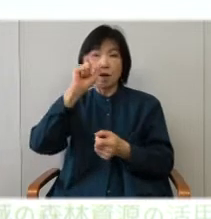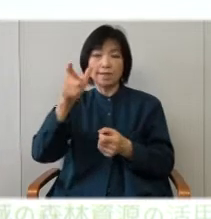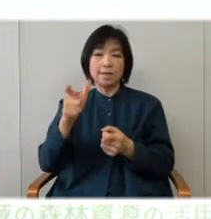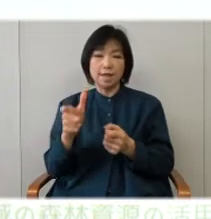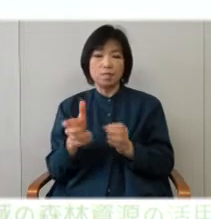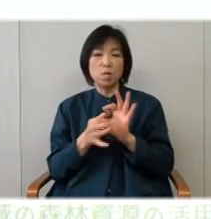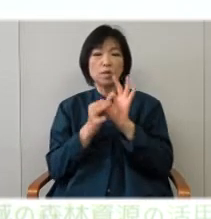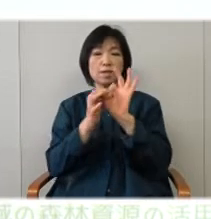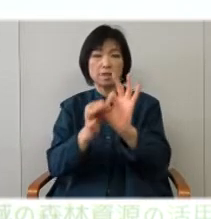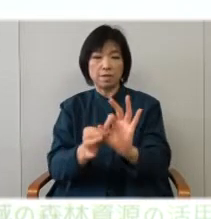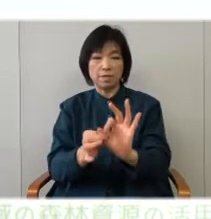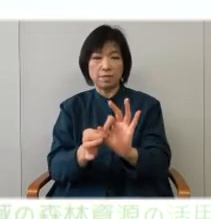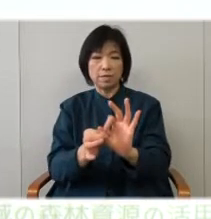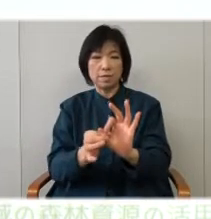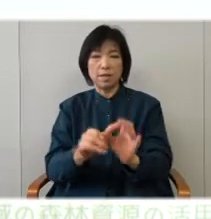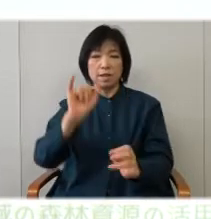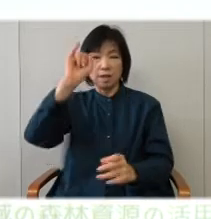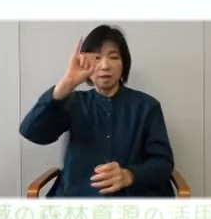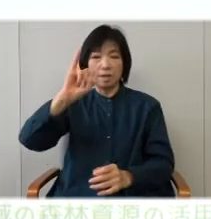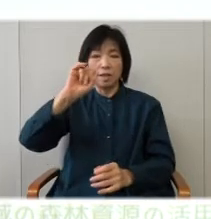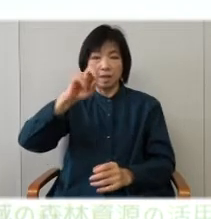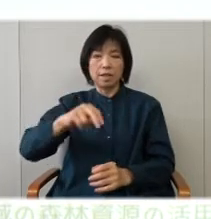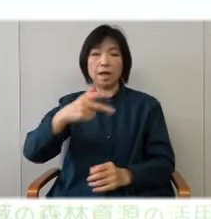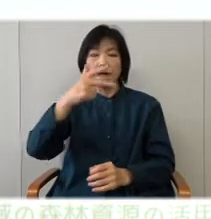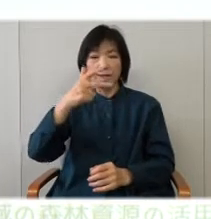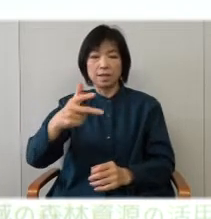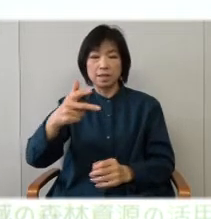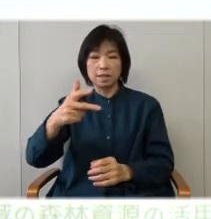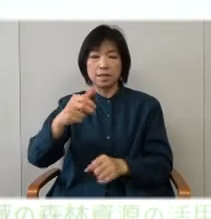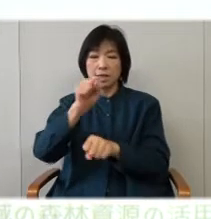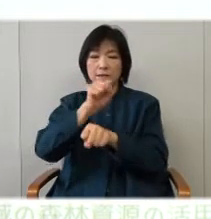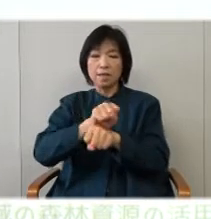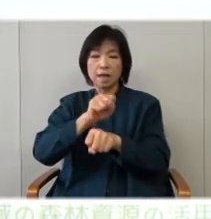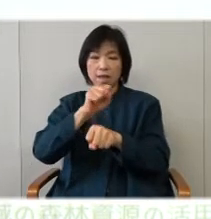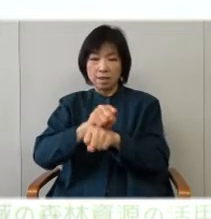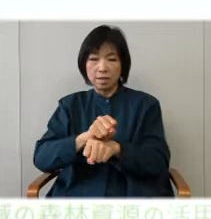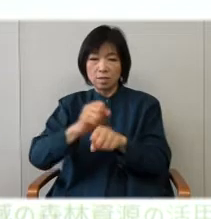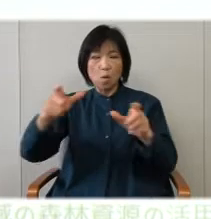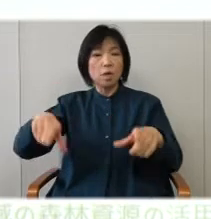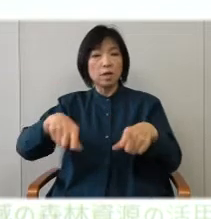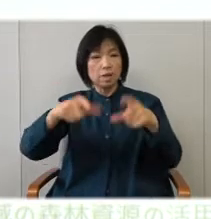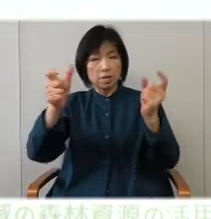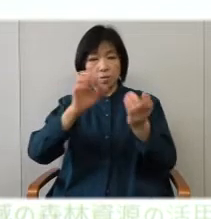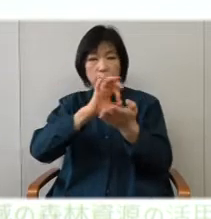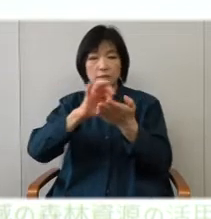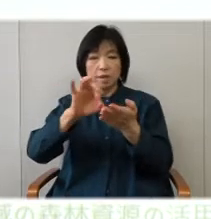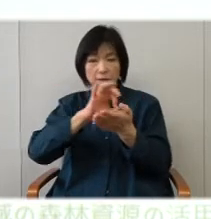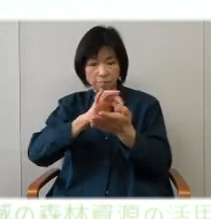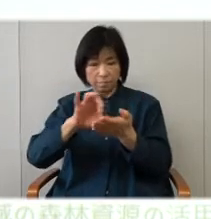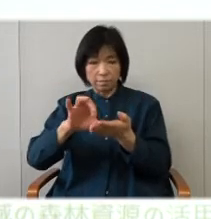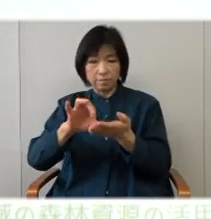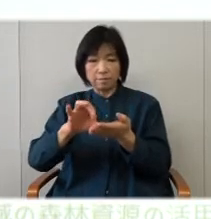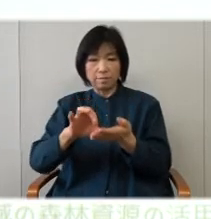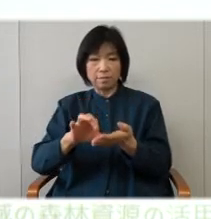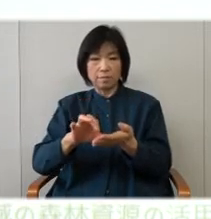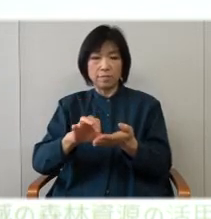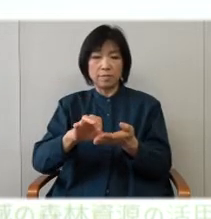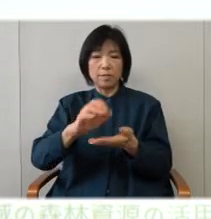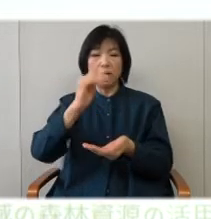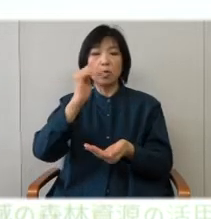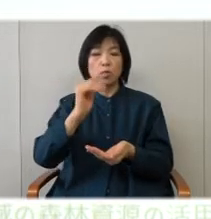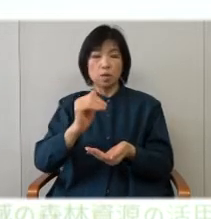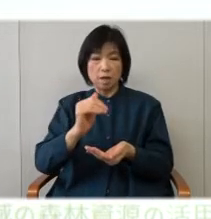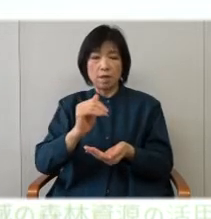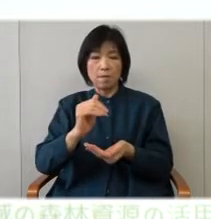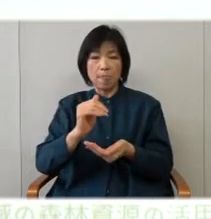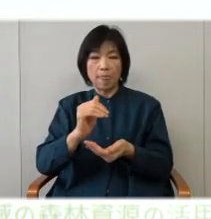あ、伊那市産材のものを地域で活用する消費するということで、